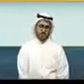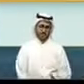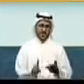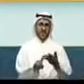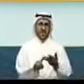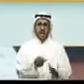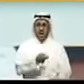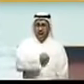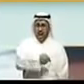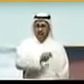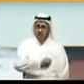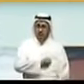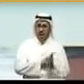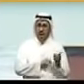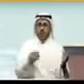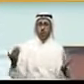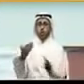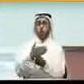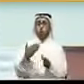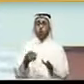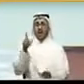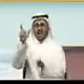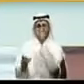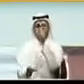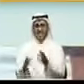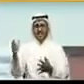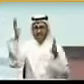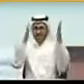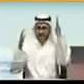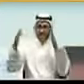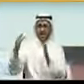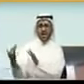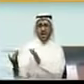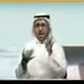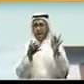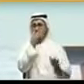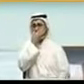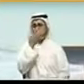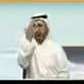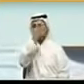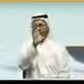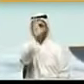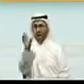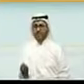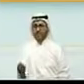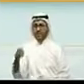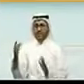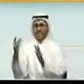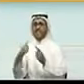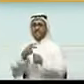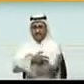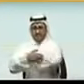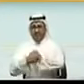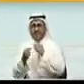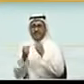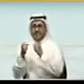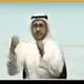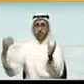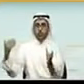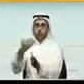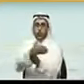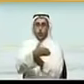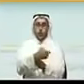وأصبحت إسبانيا نقطة الدخول الرئيسية للمهاجرين الذين يفرون من أفريقيا سعيا لحياة أفضل في أوروبا، وزاد